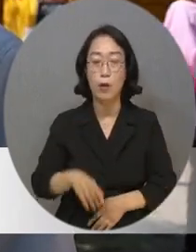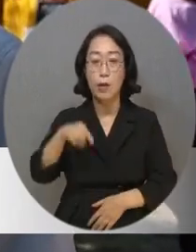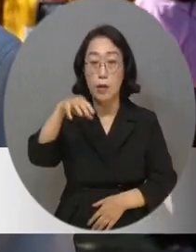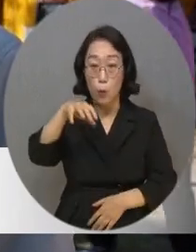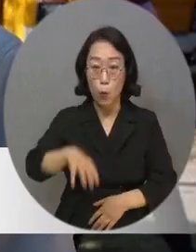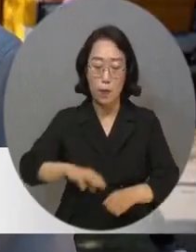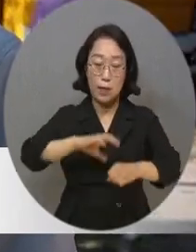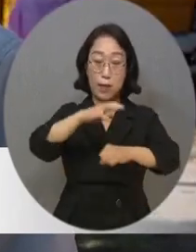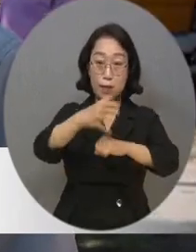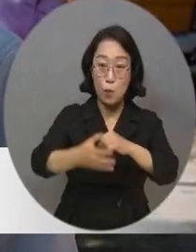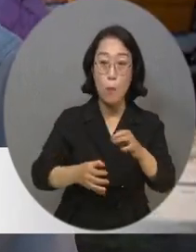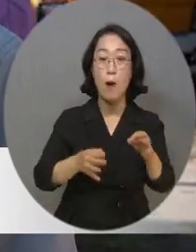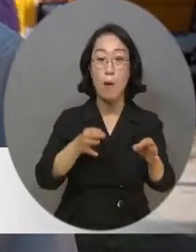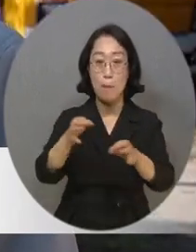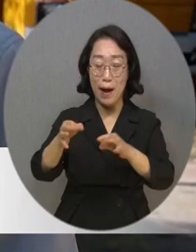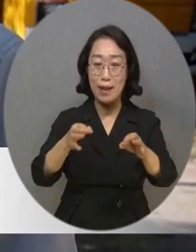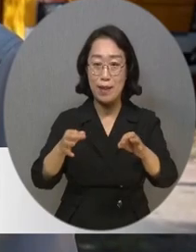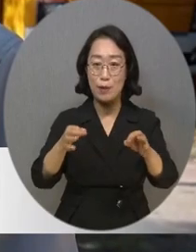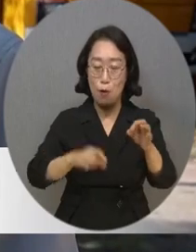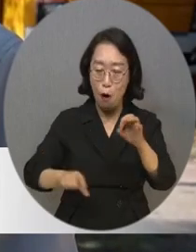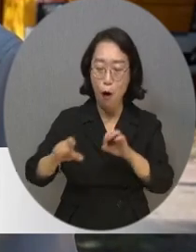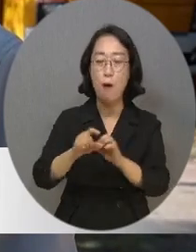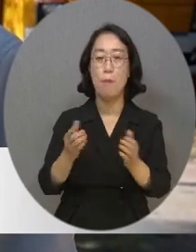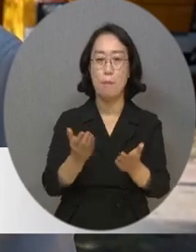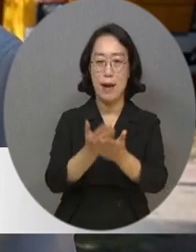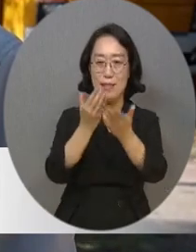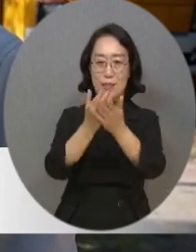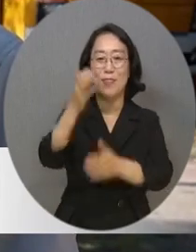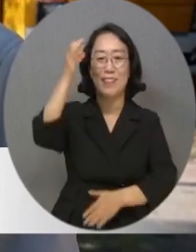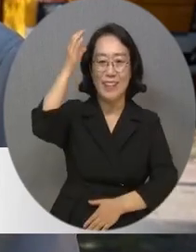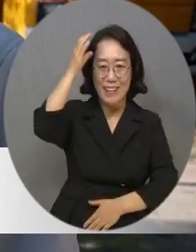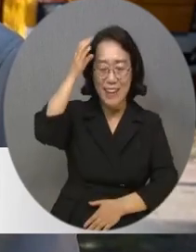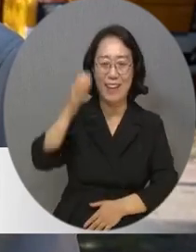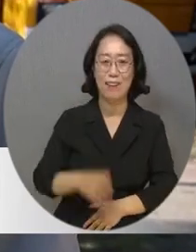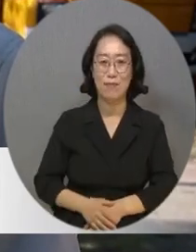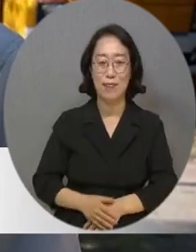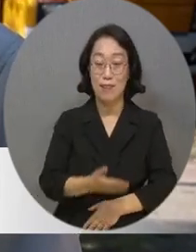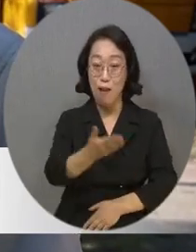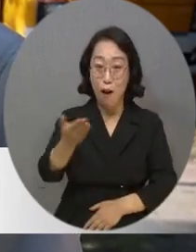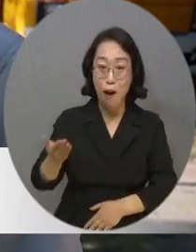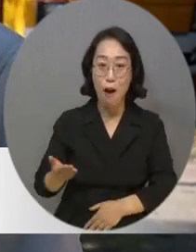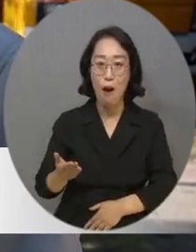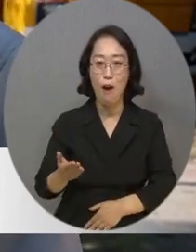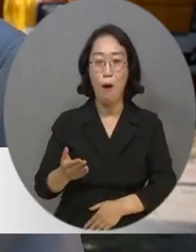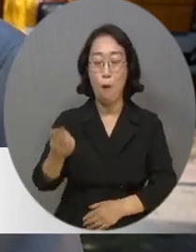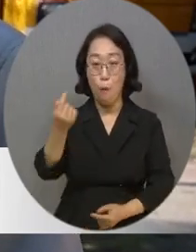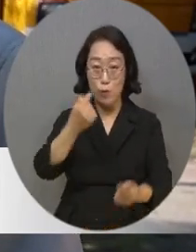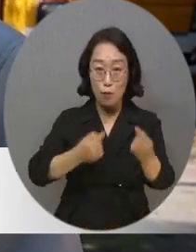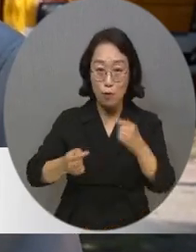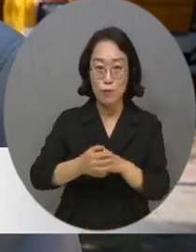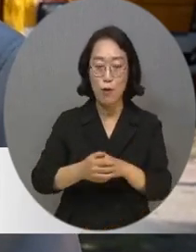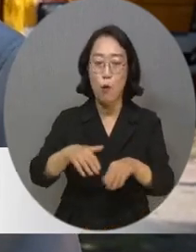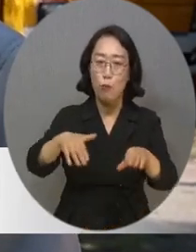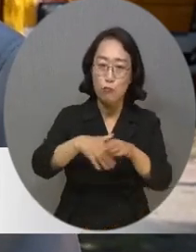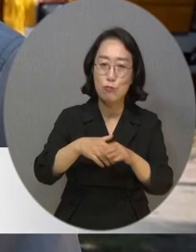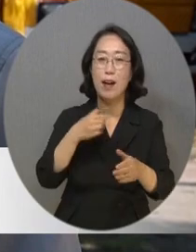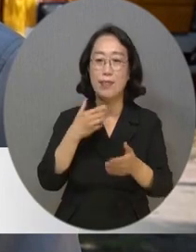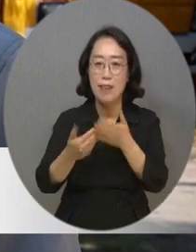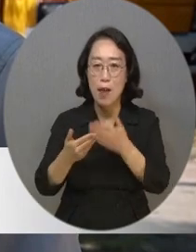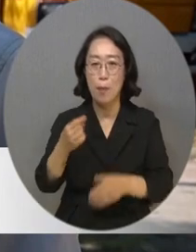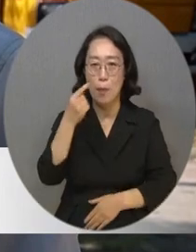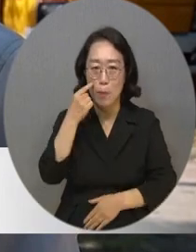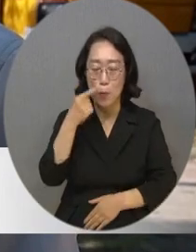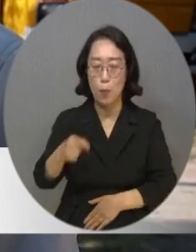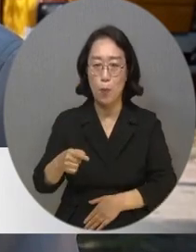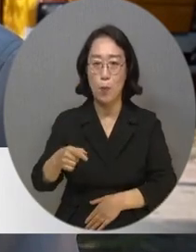지역이 글로벌 마켓으로 이렇게 성장할 수도 있을 것이라 생각합니다. 우리 주민들께서 주말에 오셔서 좋은 문화활동도 하시고